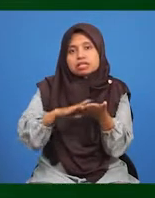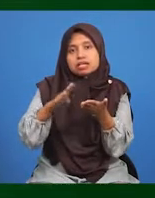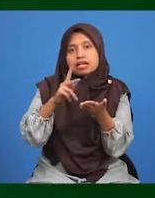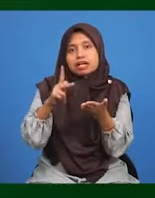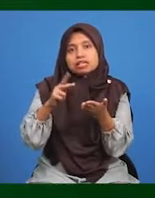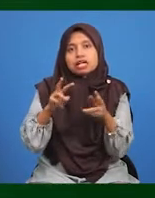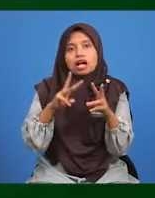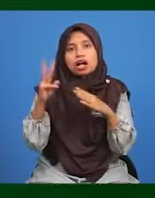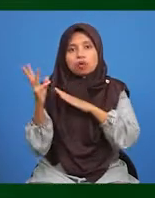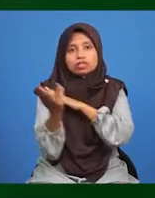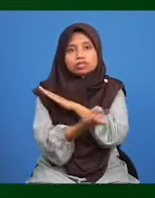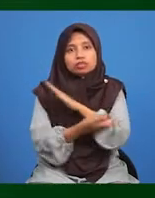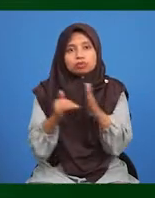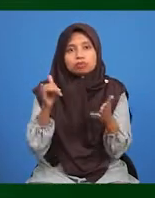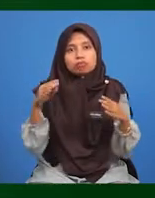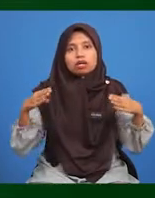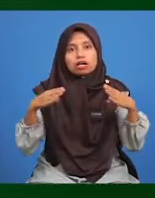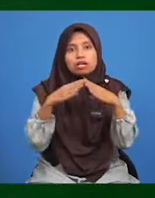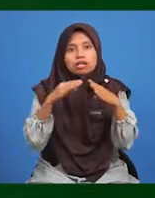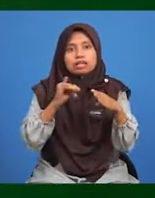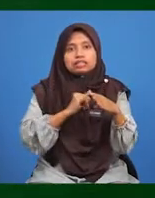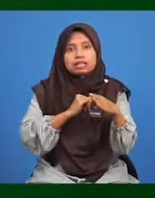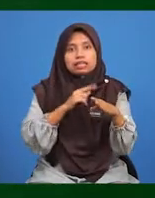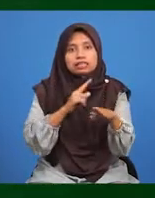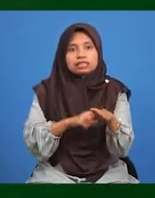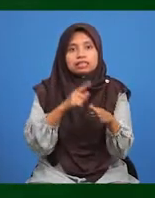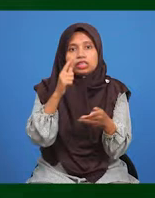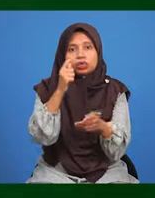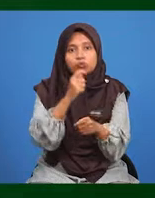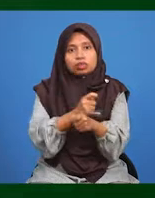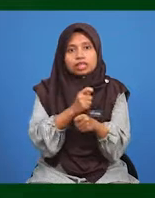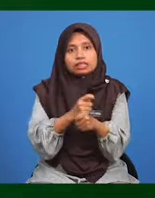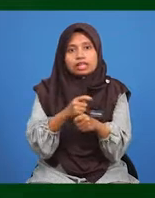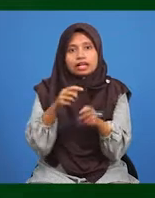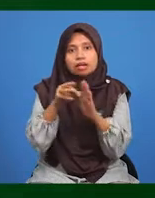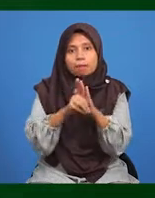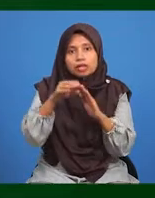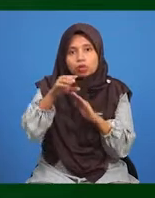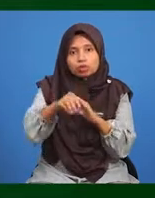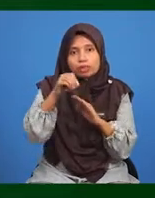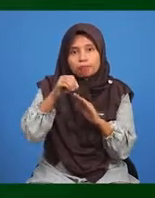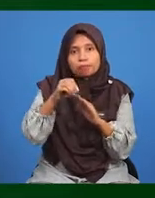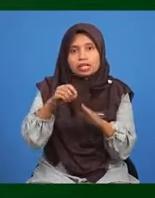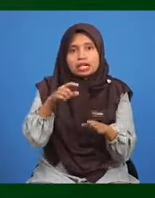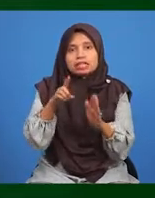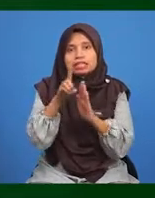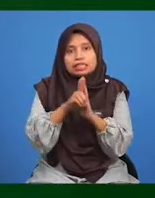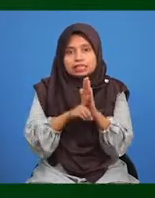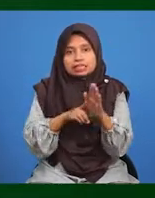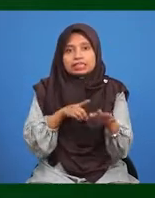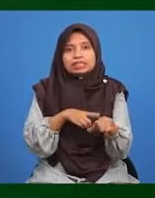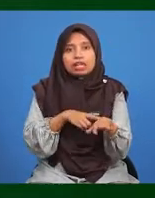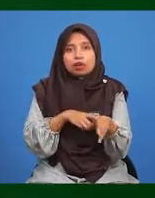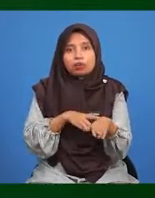Saya ditugaskan mengutip dedaun kering di bawah pokok. Bapa mencantas